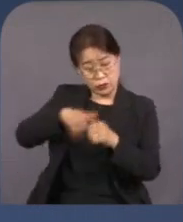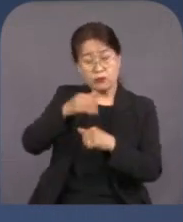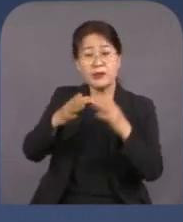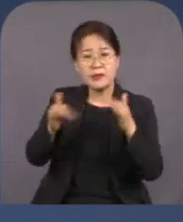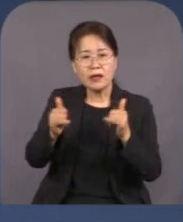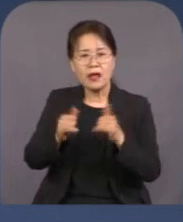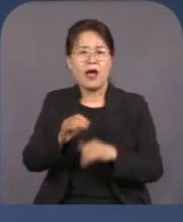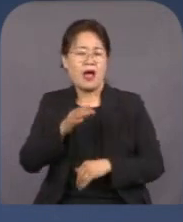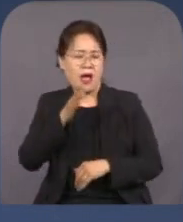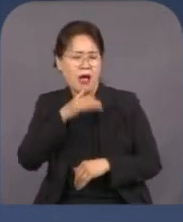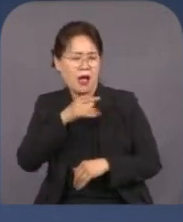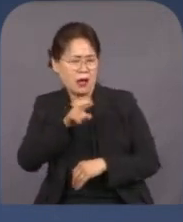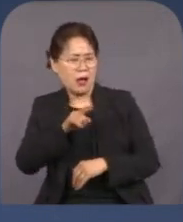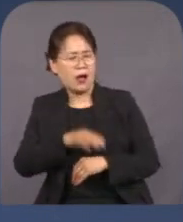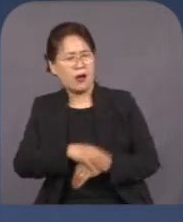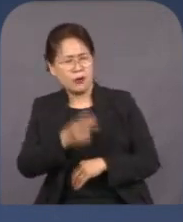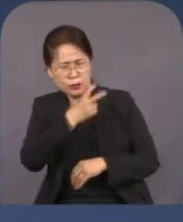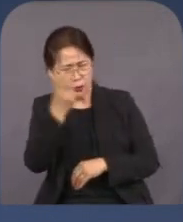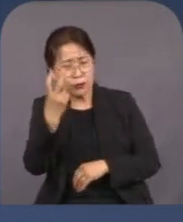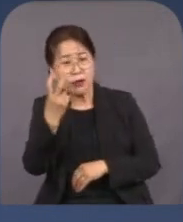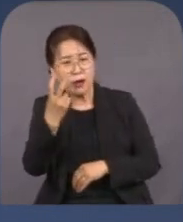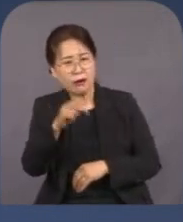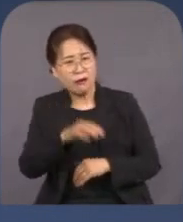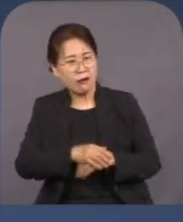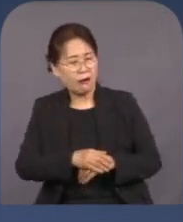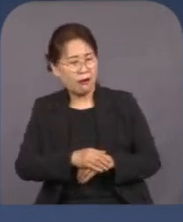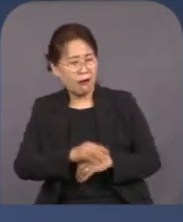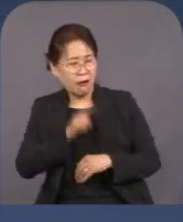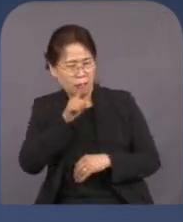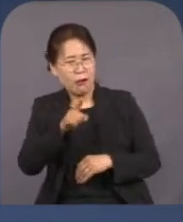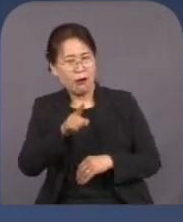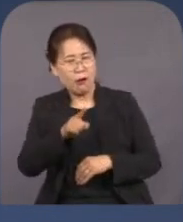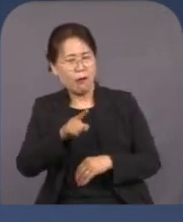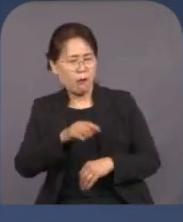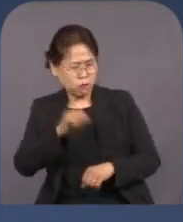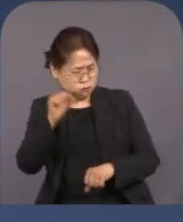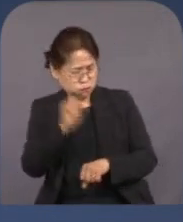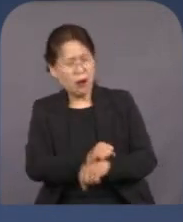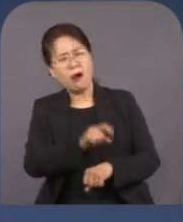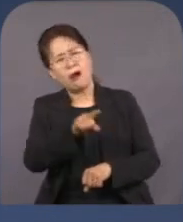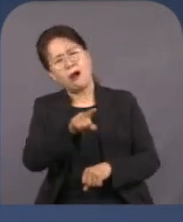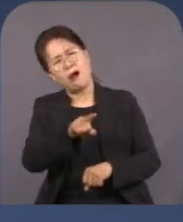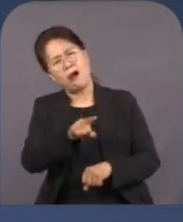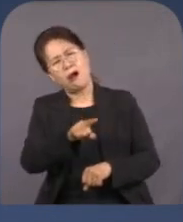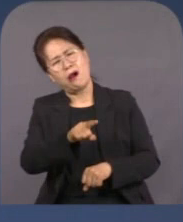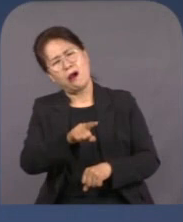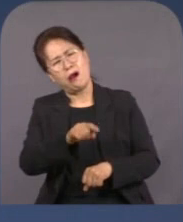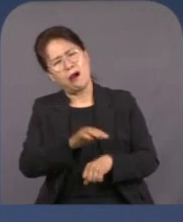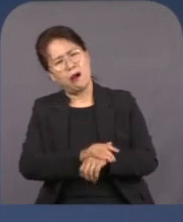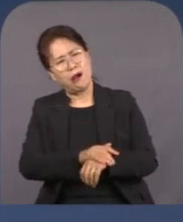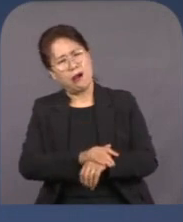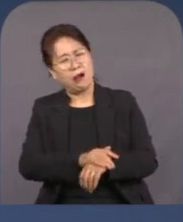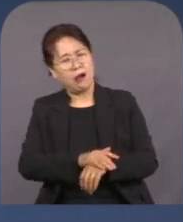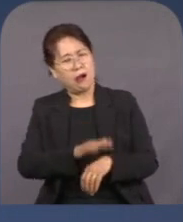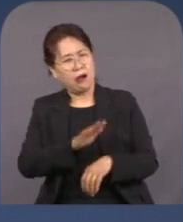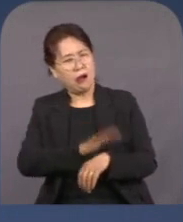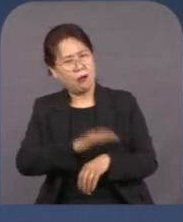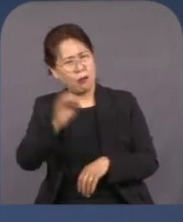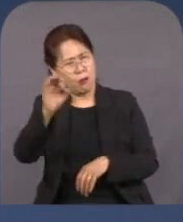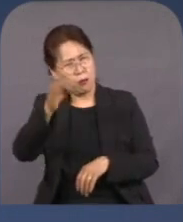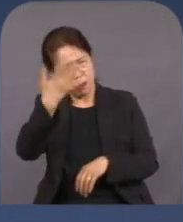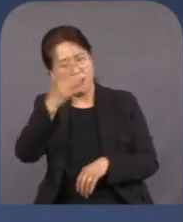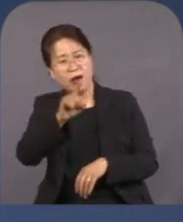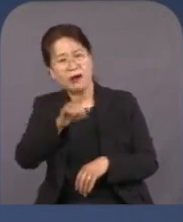아 참 저분은 똑똑하고 무슨 말을 하게 되면 논리가 있고 또 달변가이고 그런데 그런